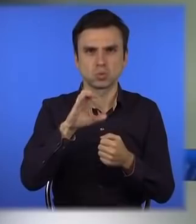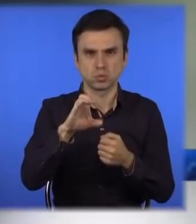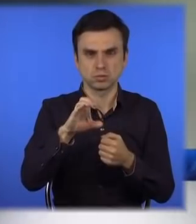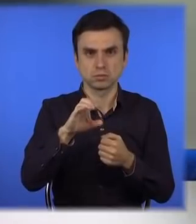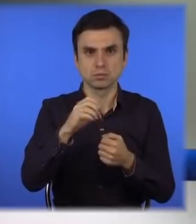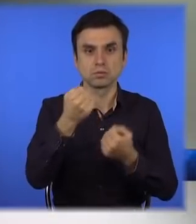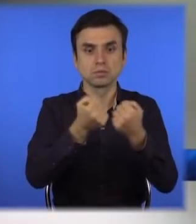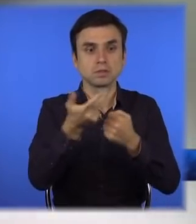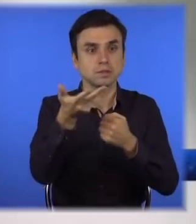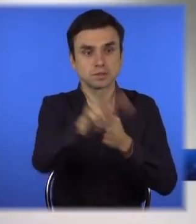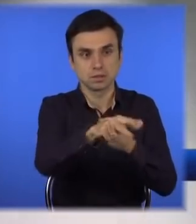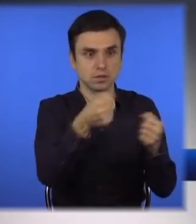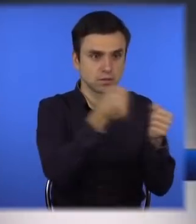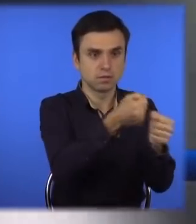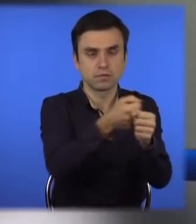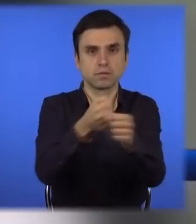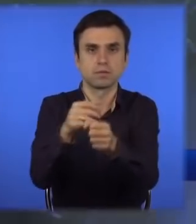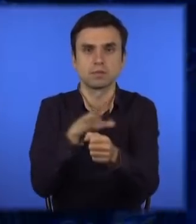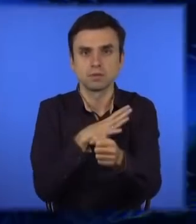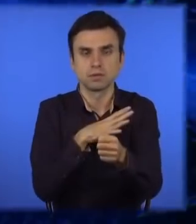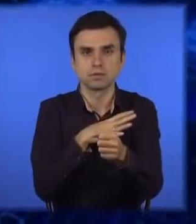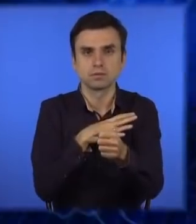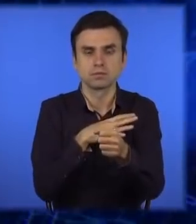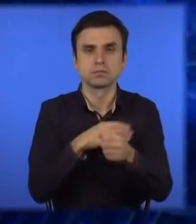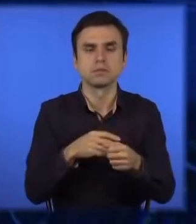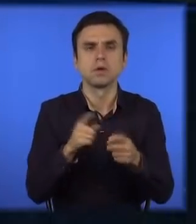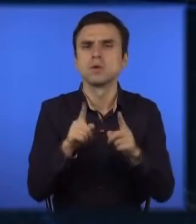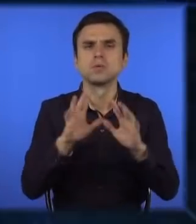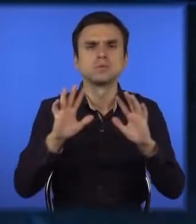де Островський просить вибачення.